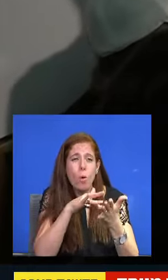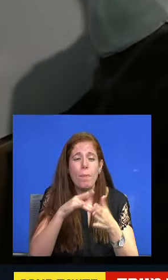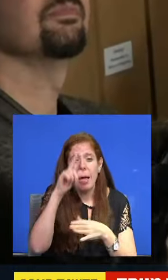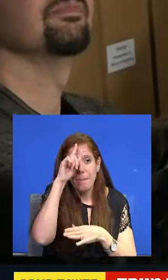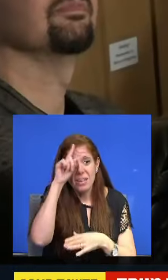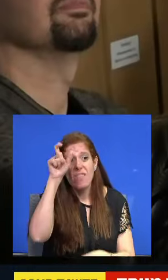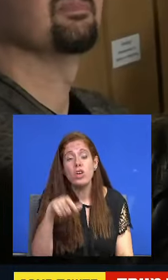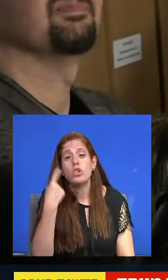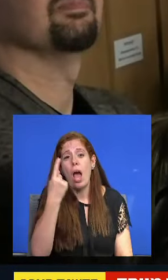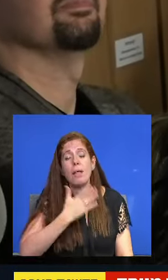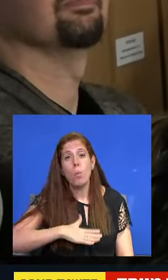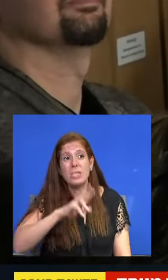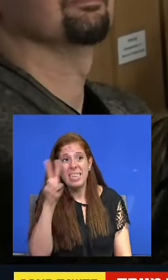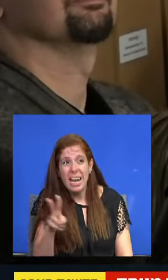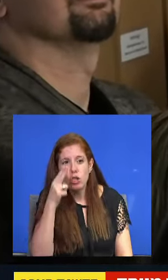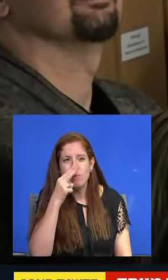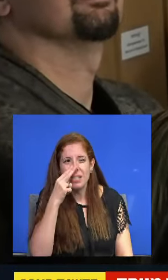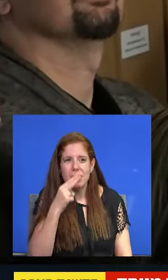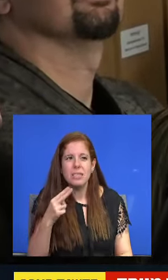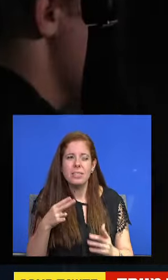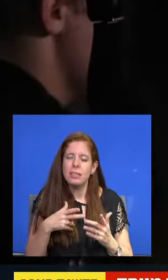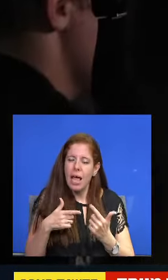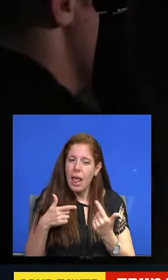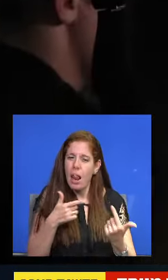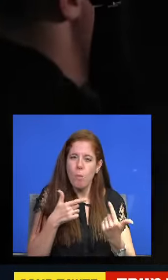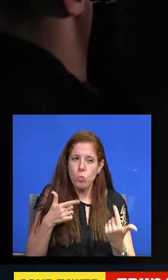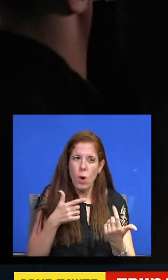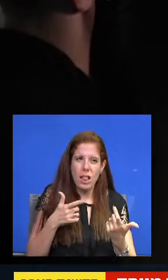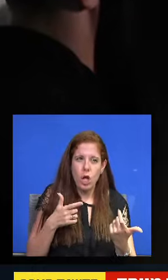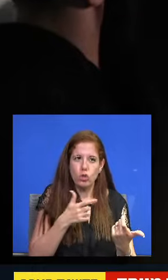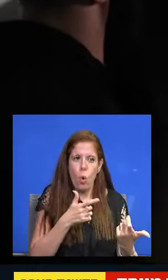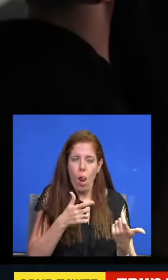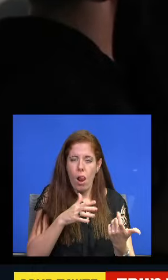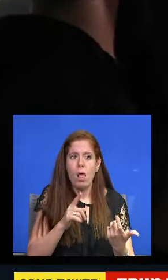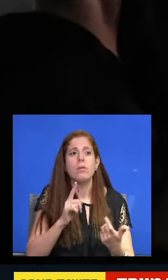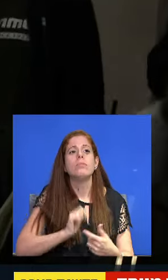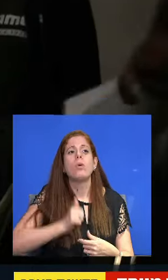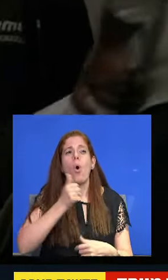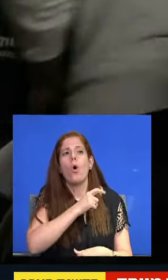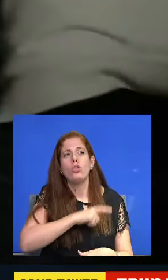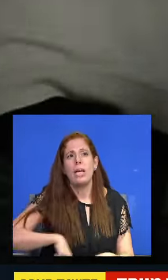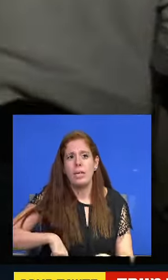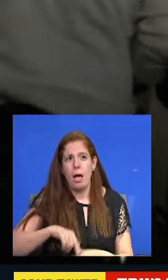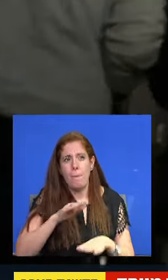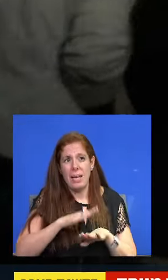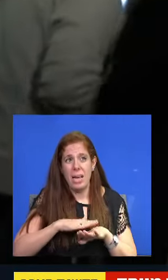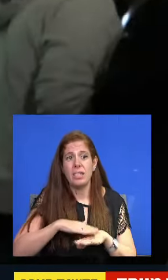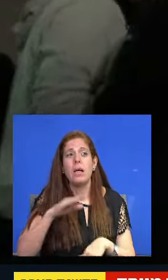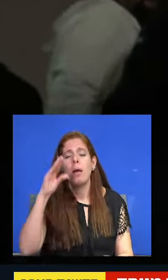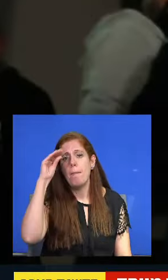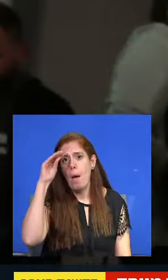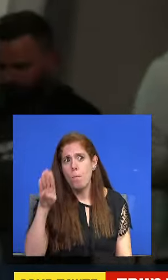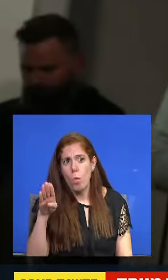אחד בחולצת תכלת שמנסה לעמוד מול הנחשול הימני המאיים, ראש העיר המכהן קאי בוכמן שמו. Mr. Buchmann, okay. For